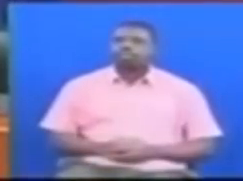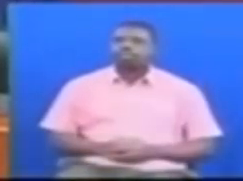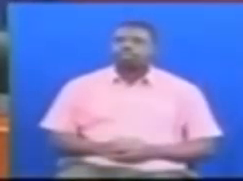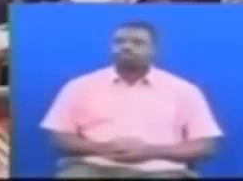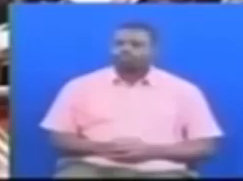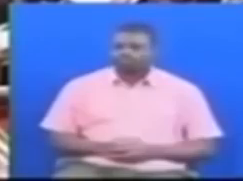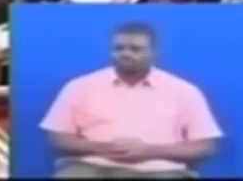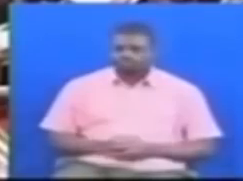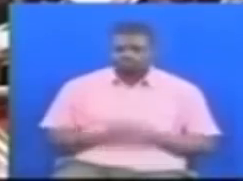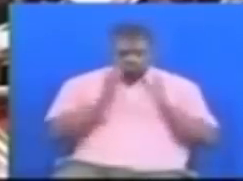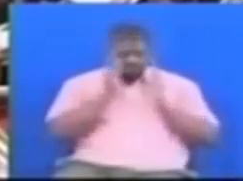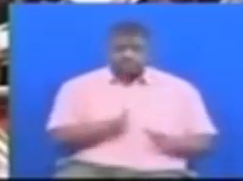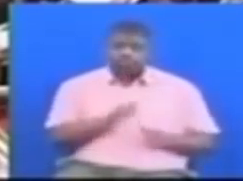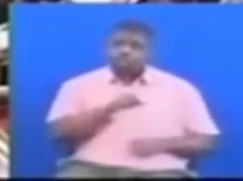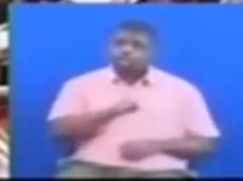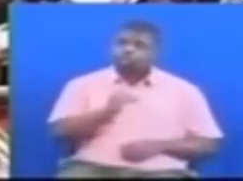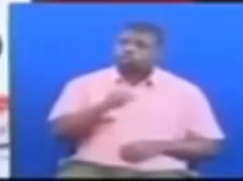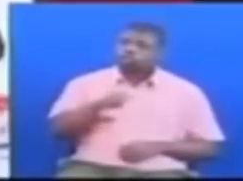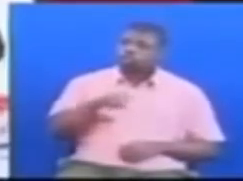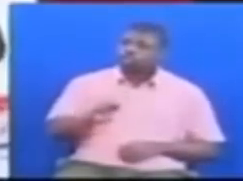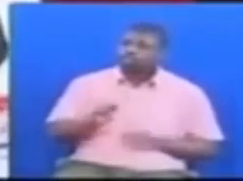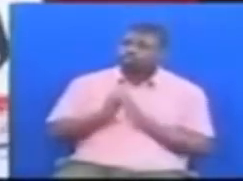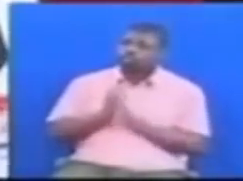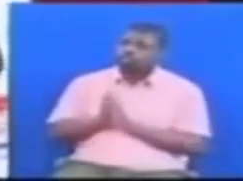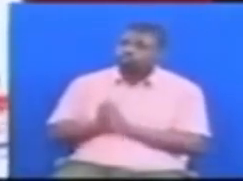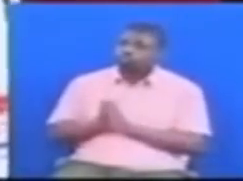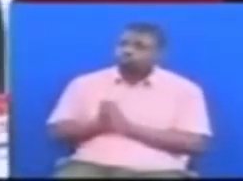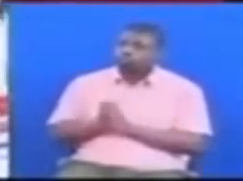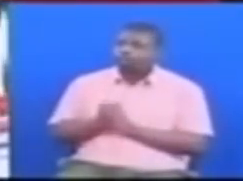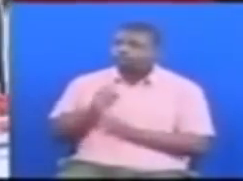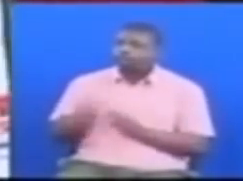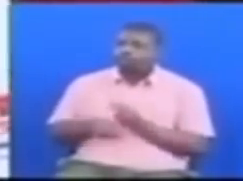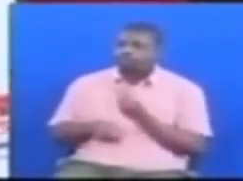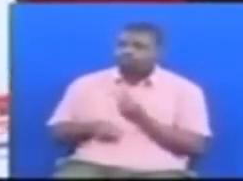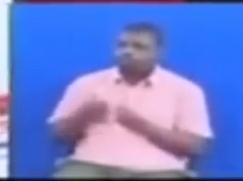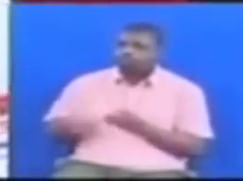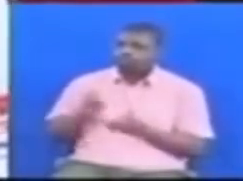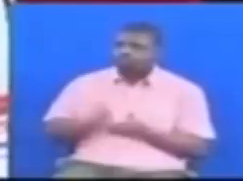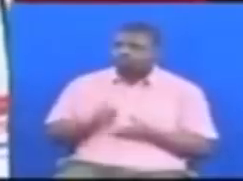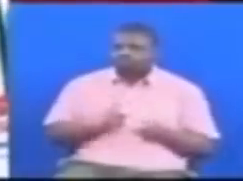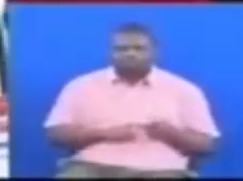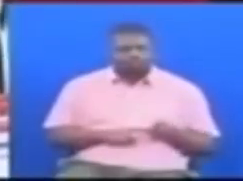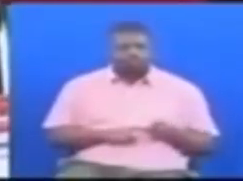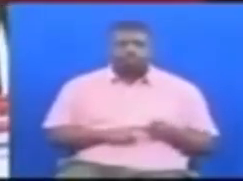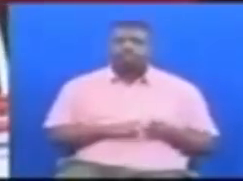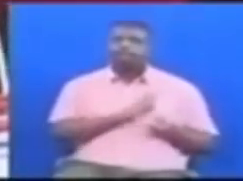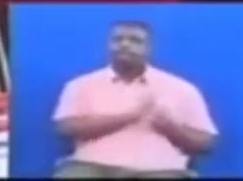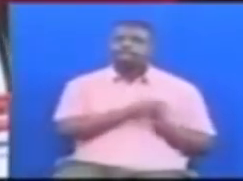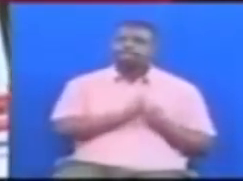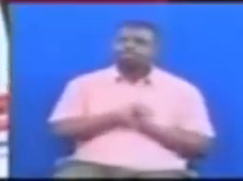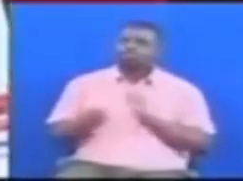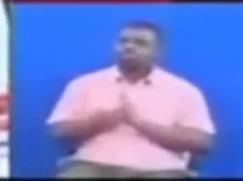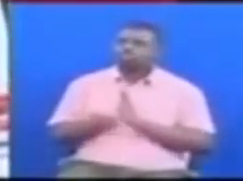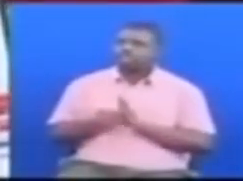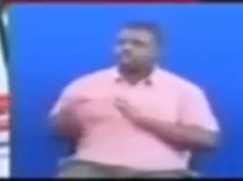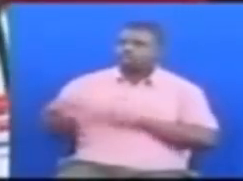Spika, nimshukuru sana Mheshimiwa Sonia Magogo kwa maswali yake mawili ya nyongeza. Mheshimiwa Naibu Spika, swala la marekebisho ya